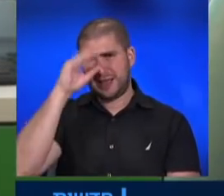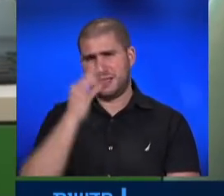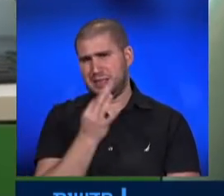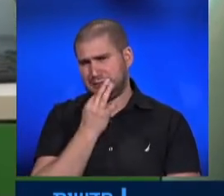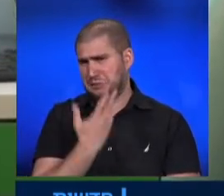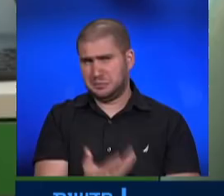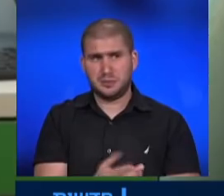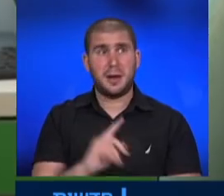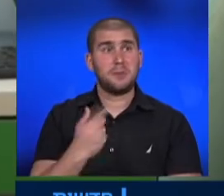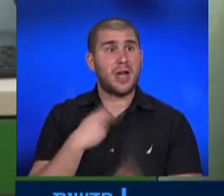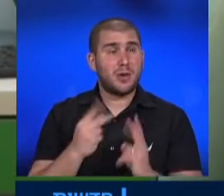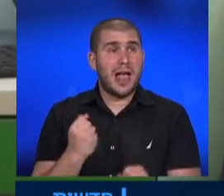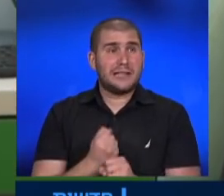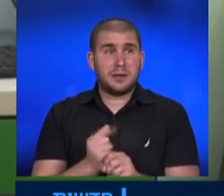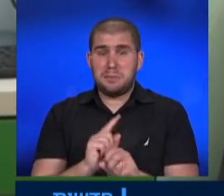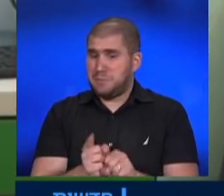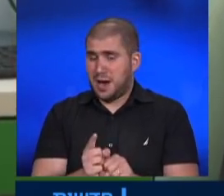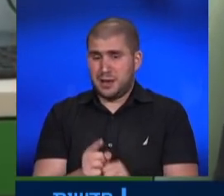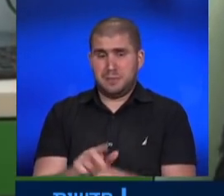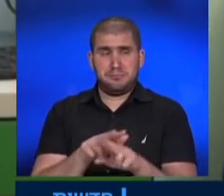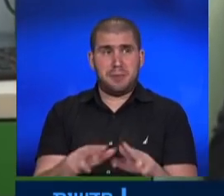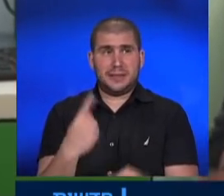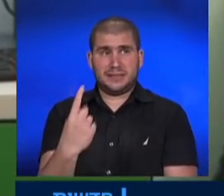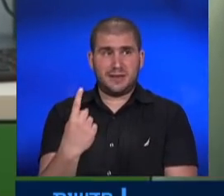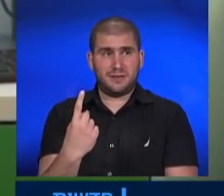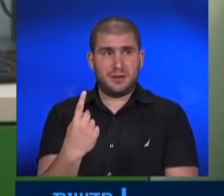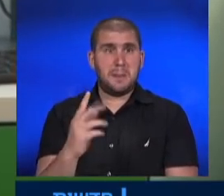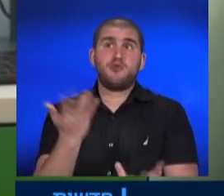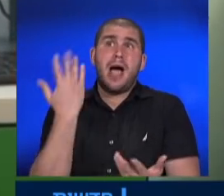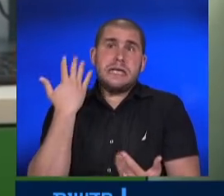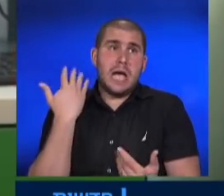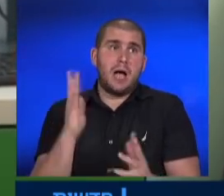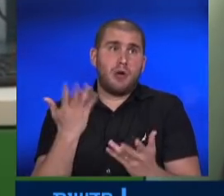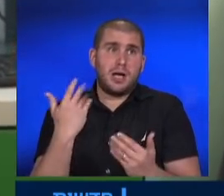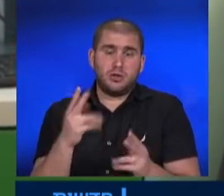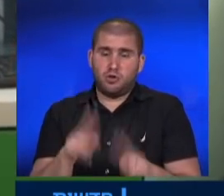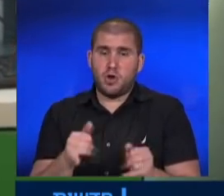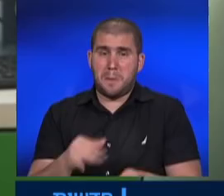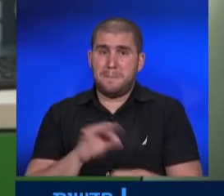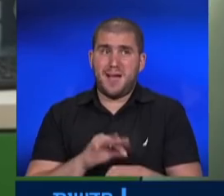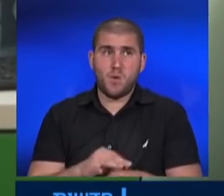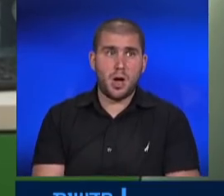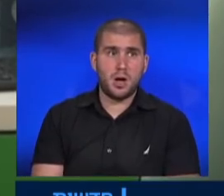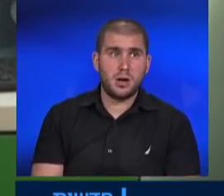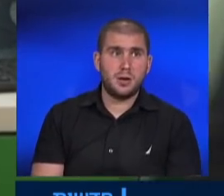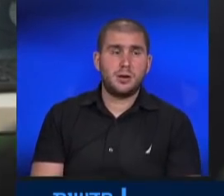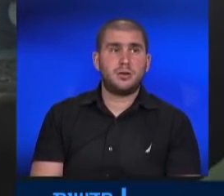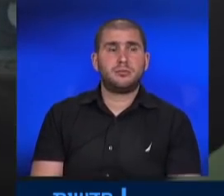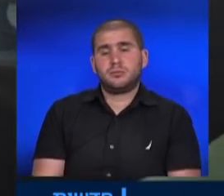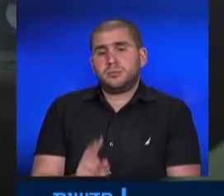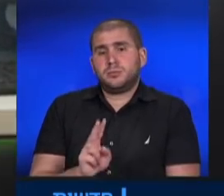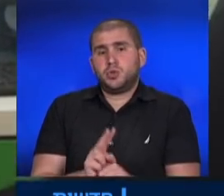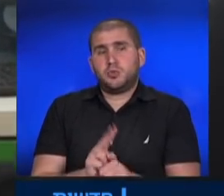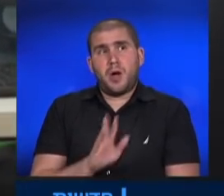מה שיכולתי לעשות באותו מצב ומה שהיום קיים ברפואה, זה לשמור